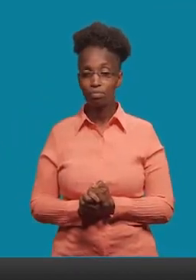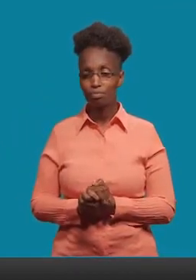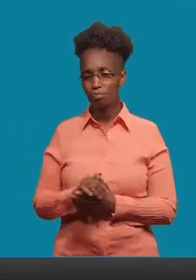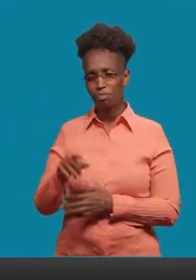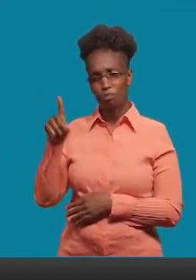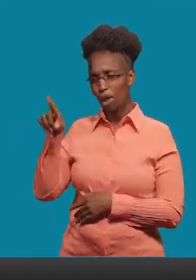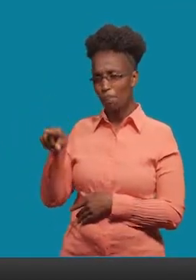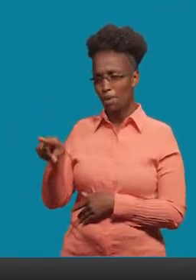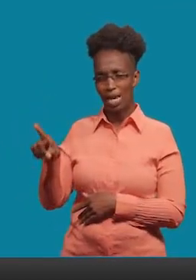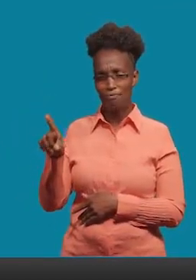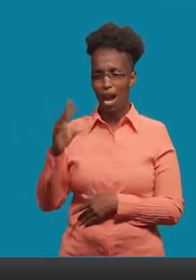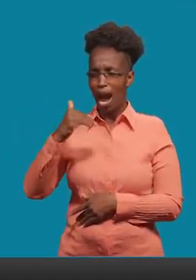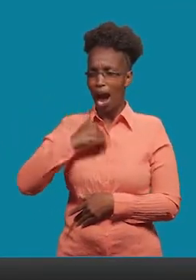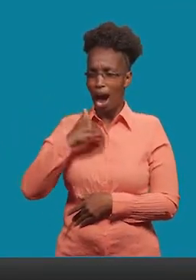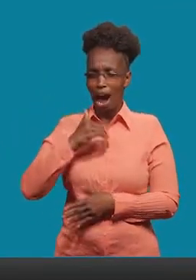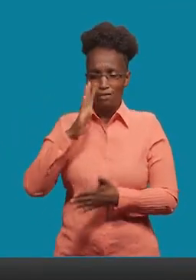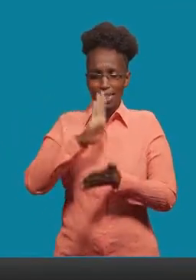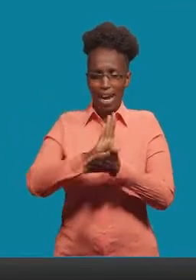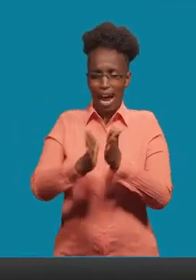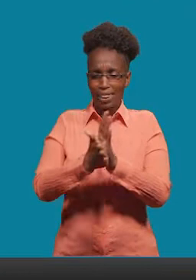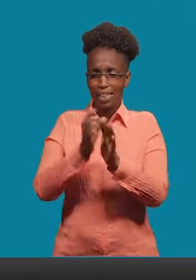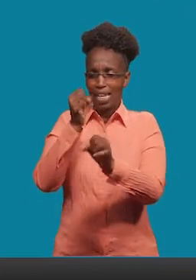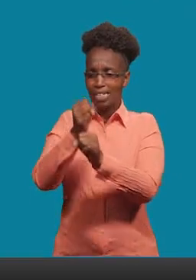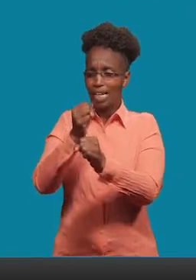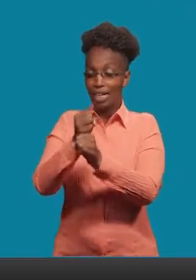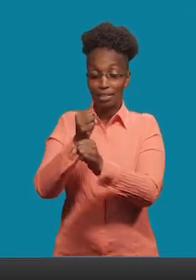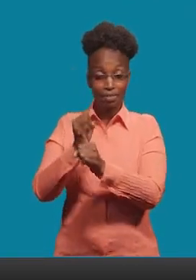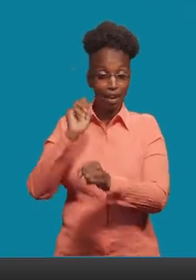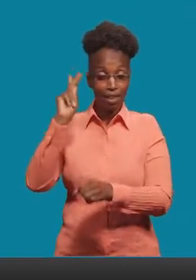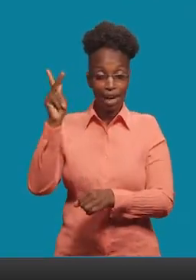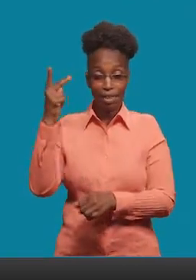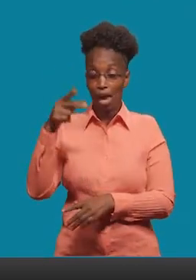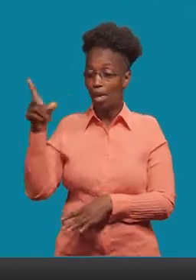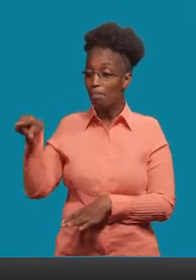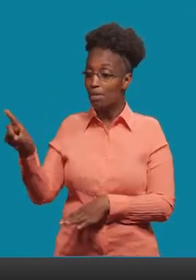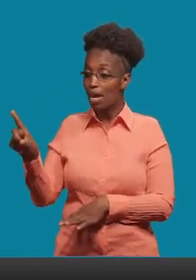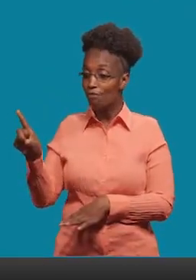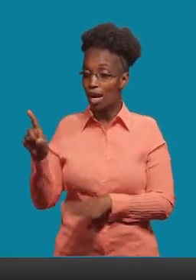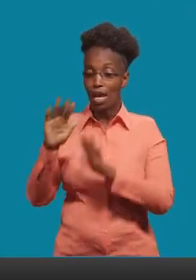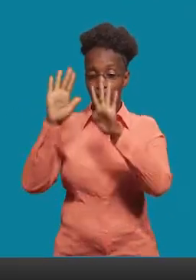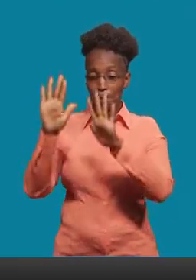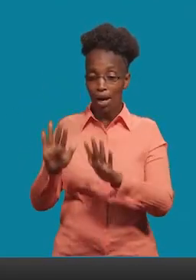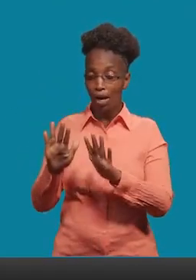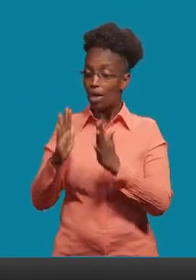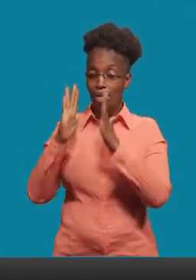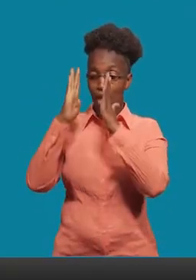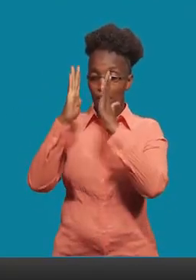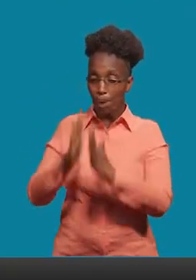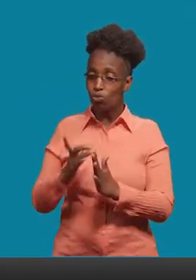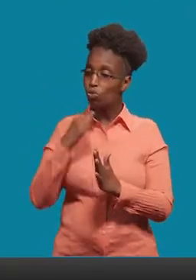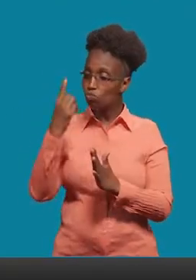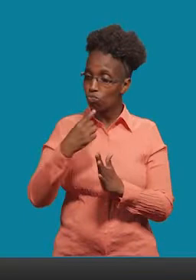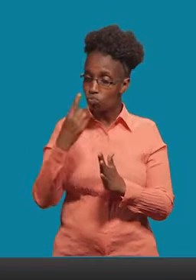tunaelewana. Huyo Kinoti hakuna kitu amefanya kwa hii Kenya ya kisiasa. Yeye ni mtu ya